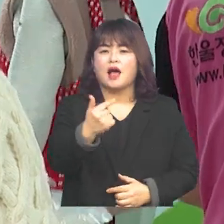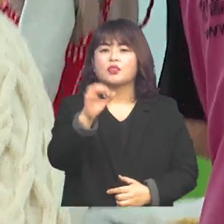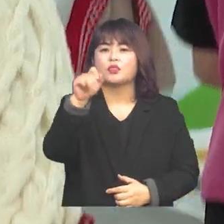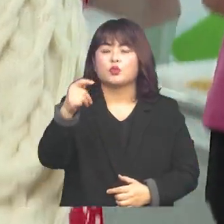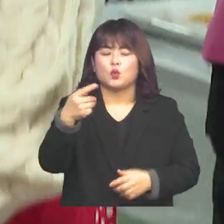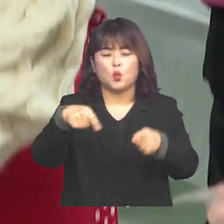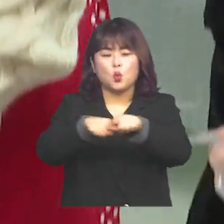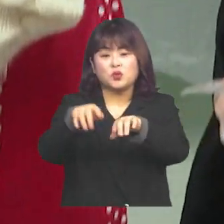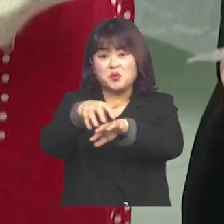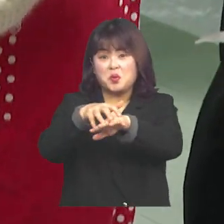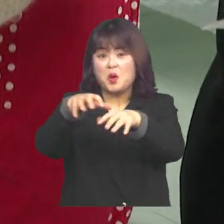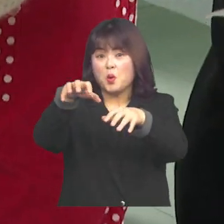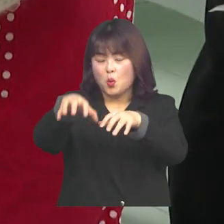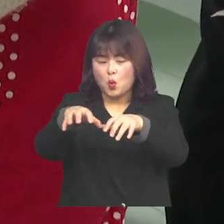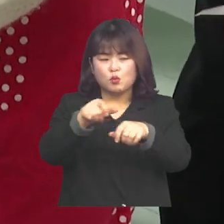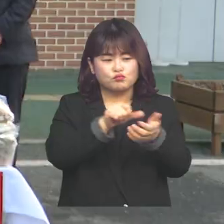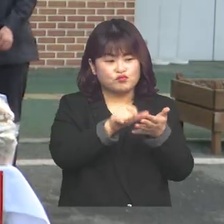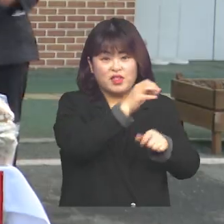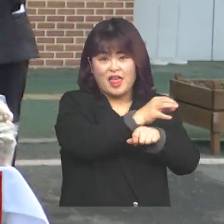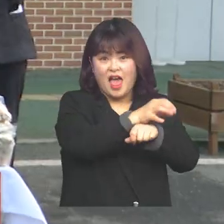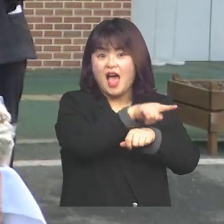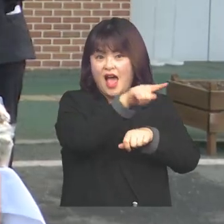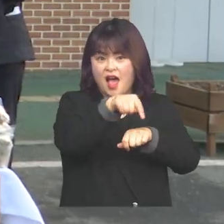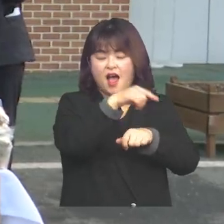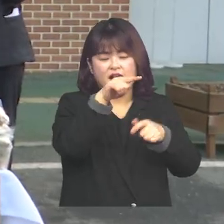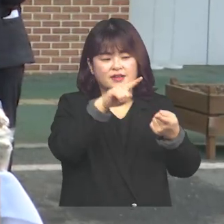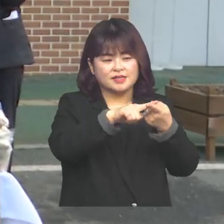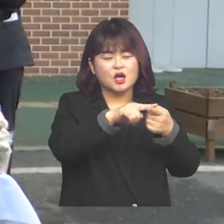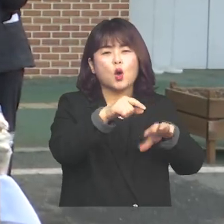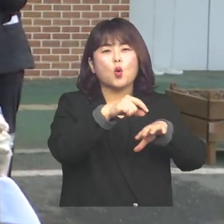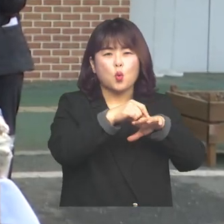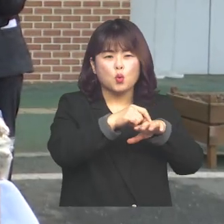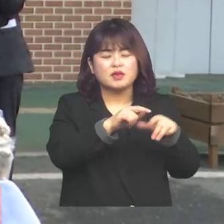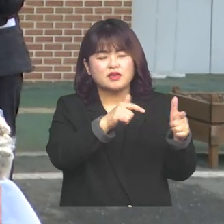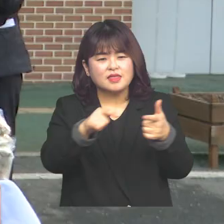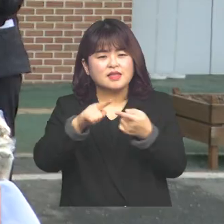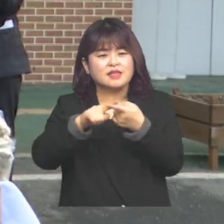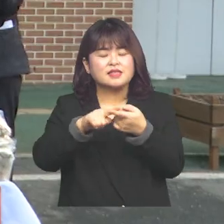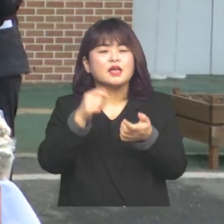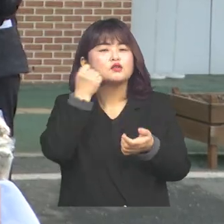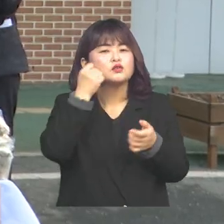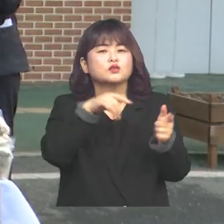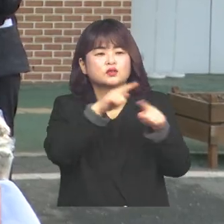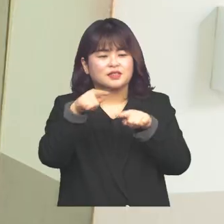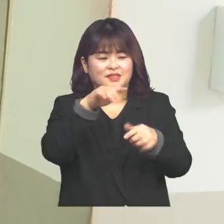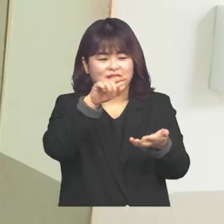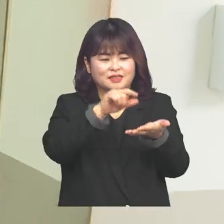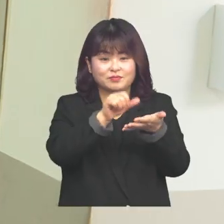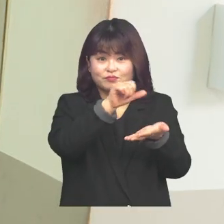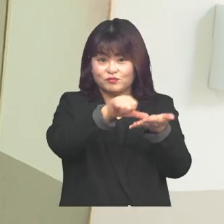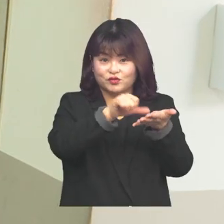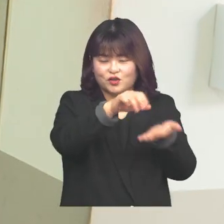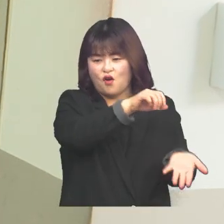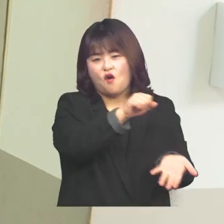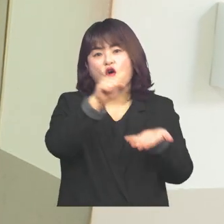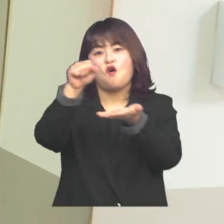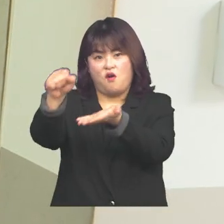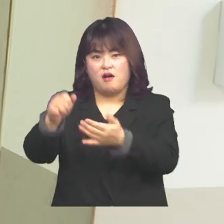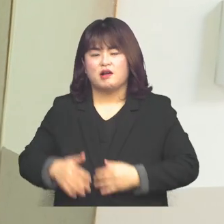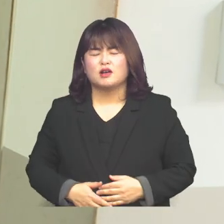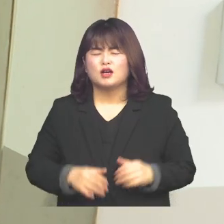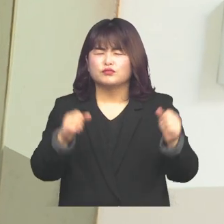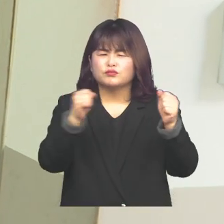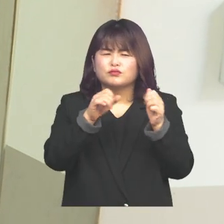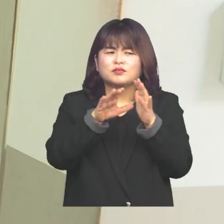공동체를 방문해 용인중앙시장에서 구매한 과일과 고기, 한과 등 위문품을 전달했습니다. 이 시장은